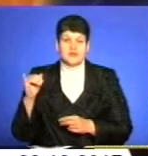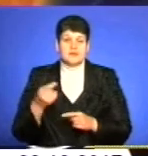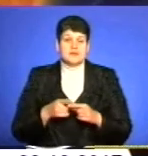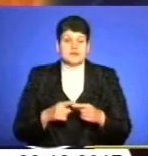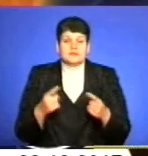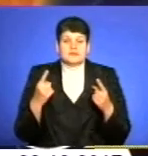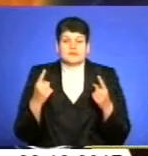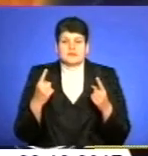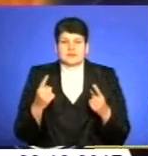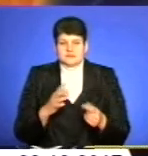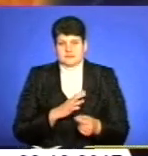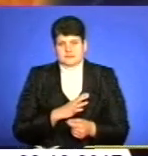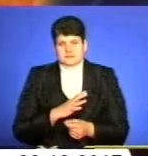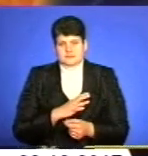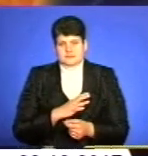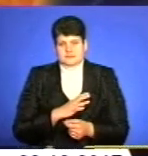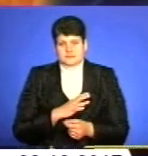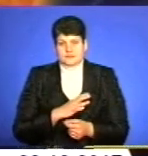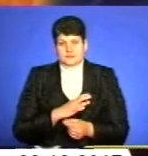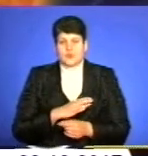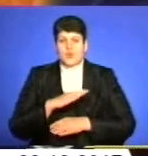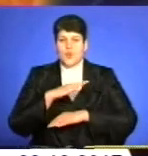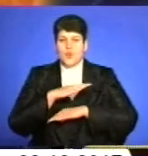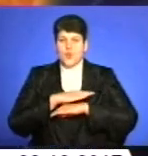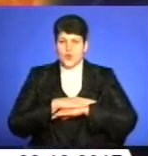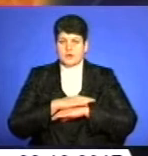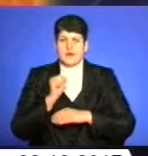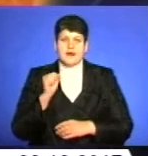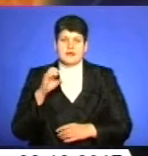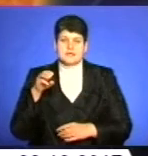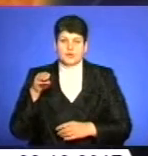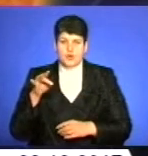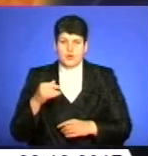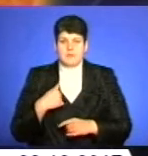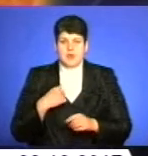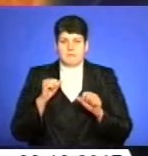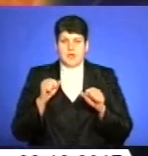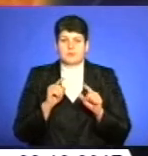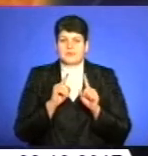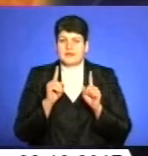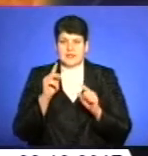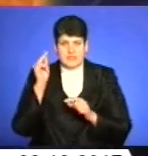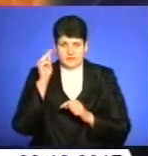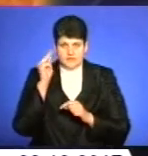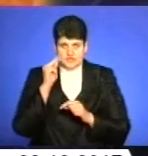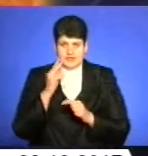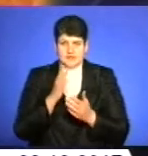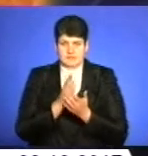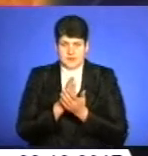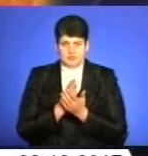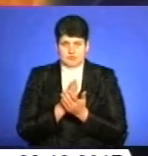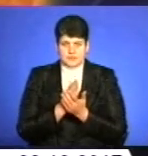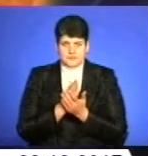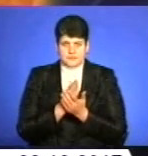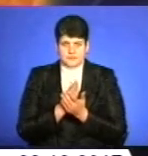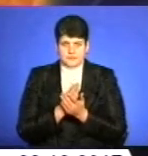неоцінений скарб, тому що уроки астрономії не тільки ми можемо вивчати, маючи ось навіть